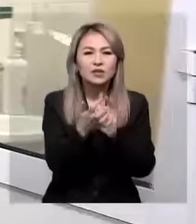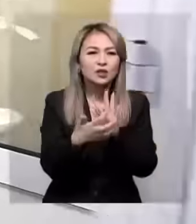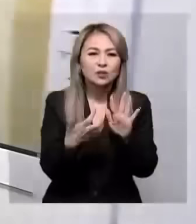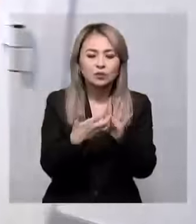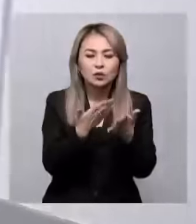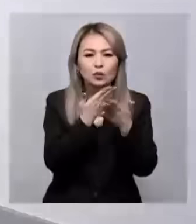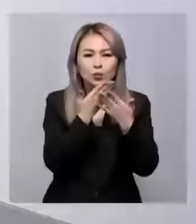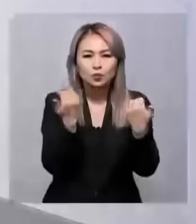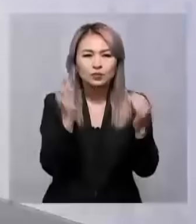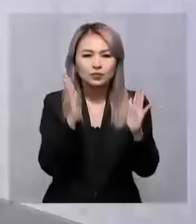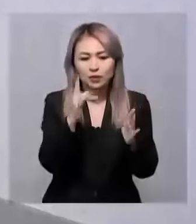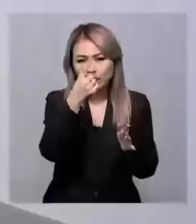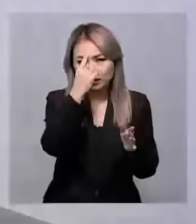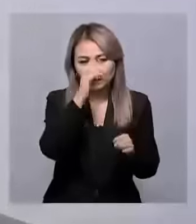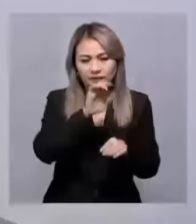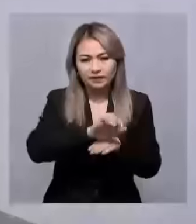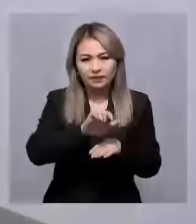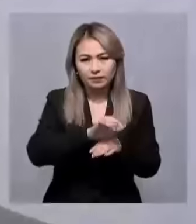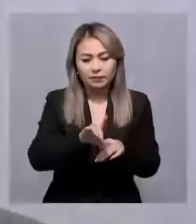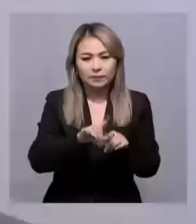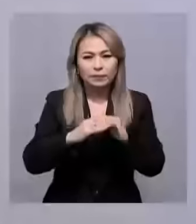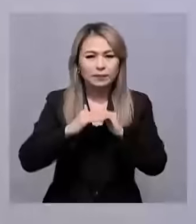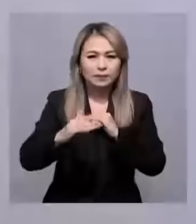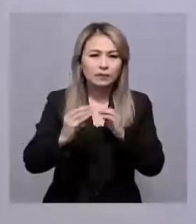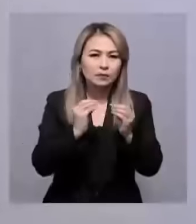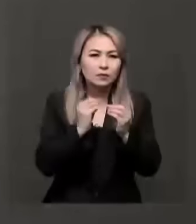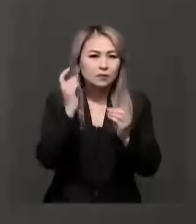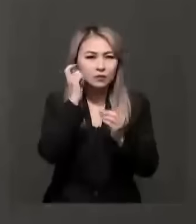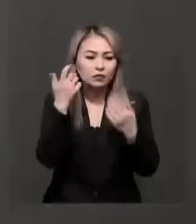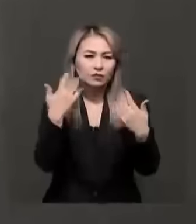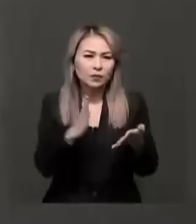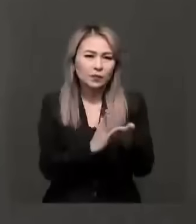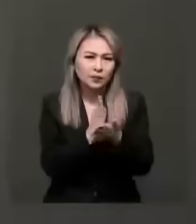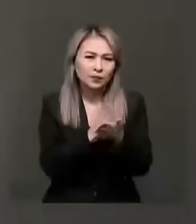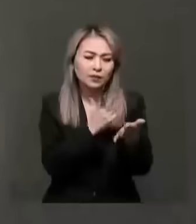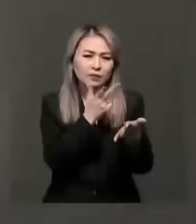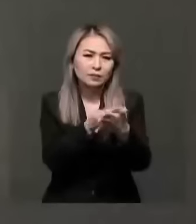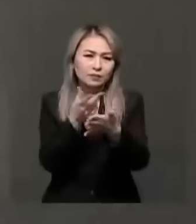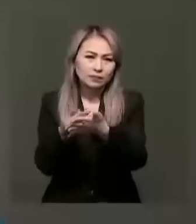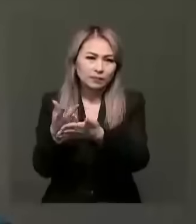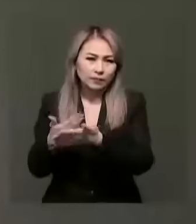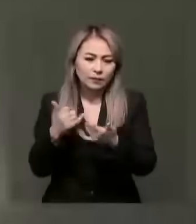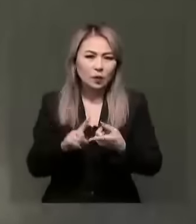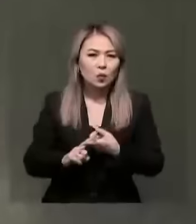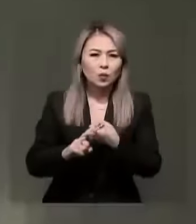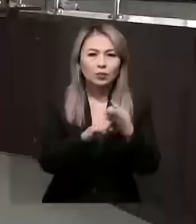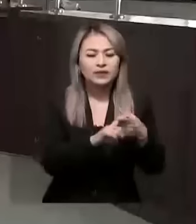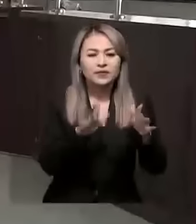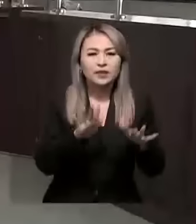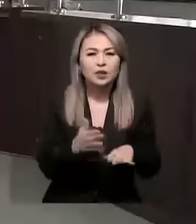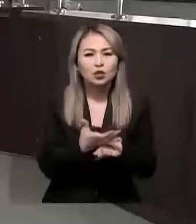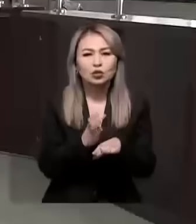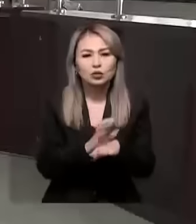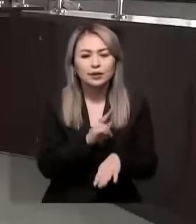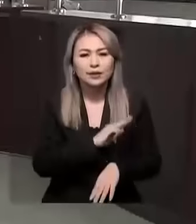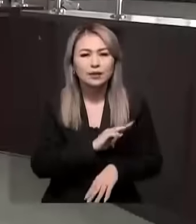жетіспеушілігі жоқ. Оның Үндістанда өндірілген түрі елімізде 10 жылдан бері қолданылып келеді. Облыстық жұқпалы аурулар ауруханасы күшейтілген